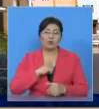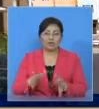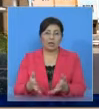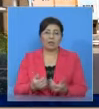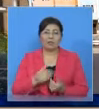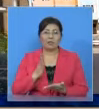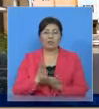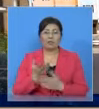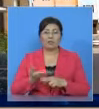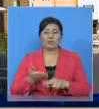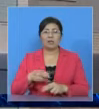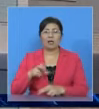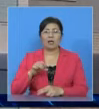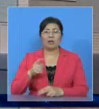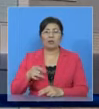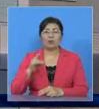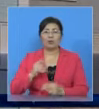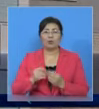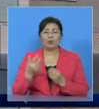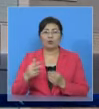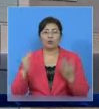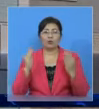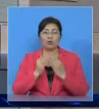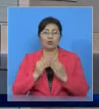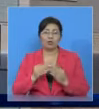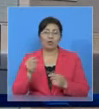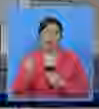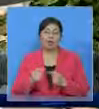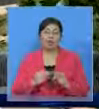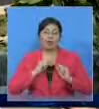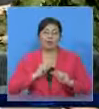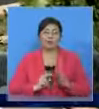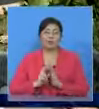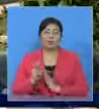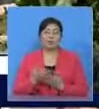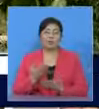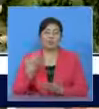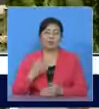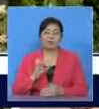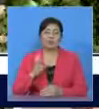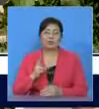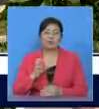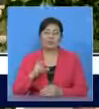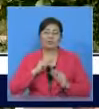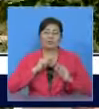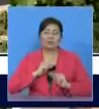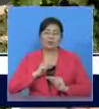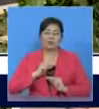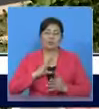қабылдайды. Мәселен, Қарғалы ауданындағы 13 үйде бірлестік құрылып жұмысын бастады. Бұрын бізде КСК деген болды ғой. КСК ұғымында